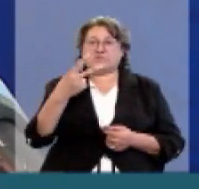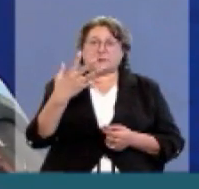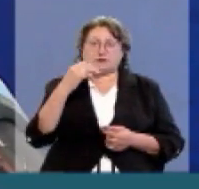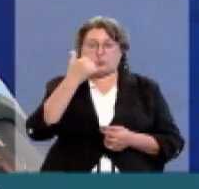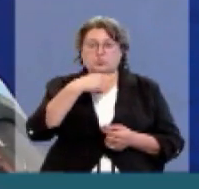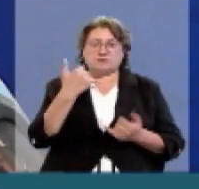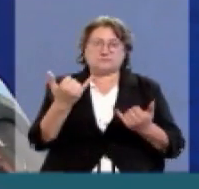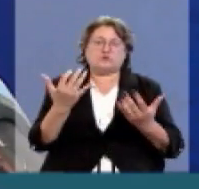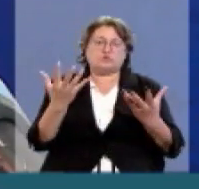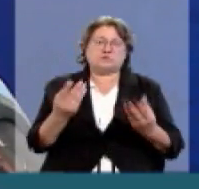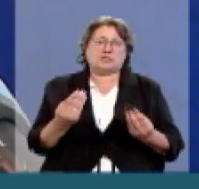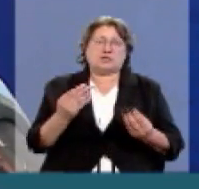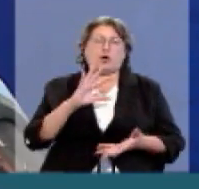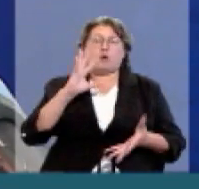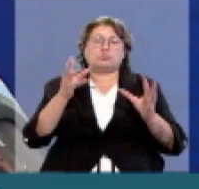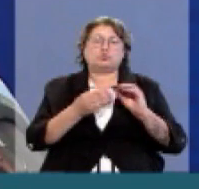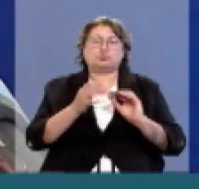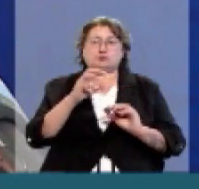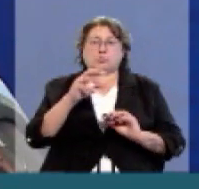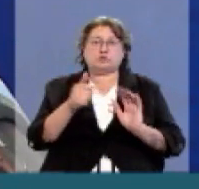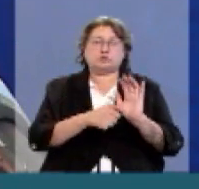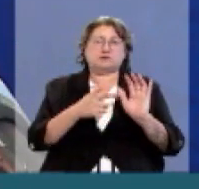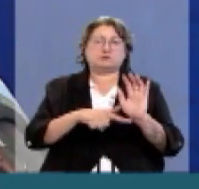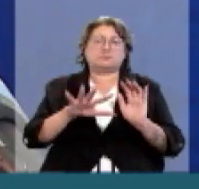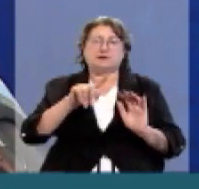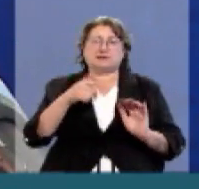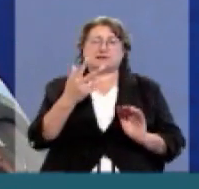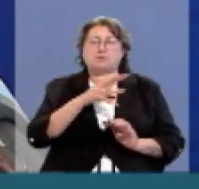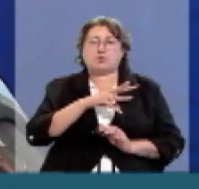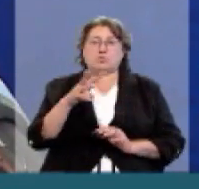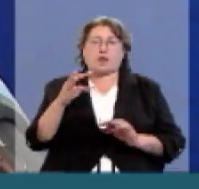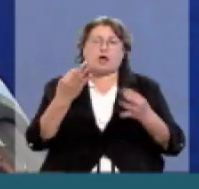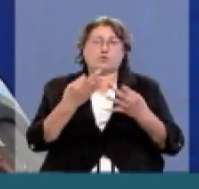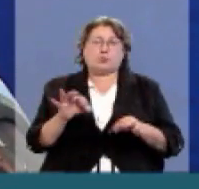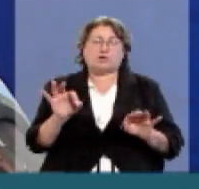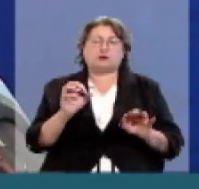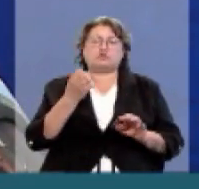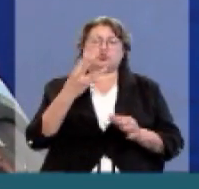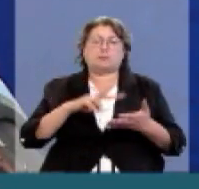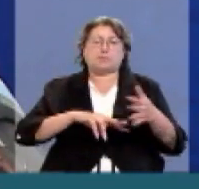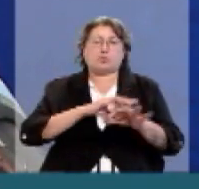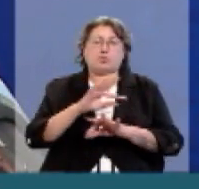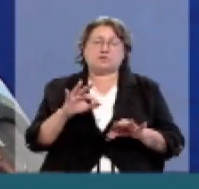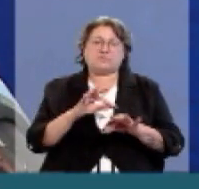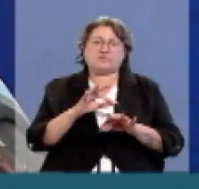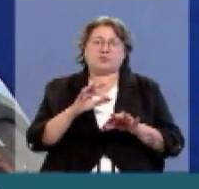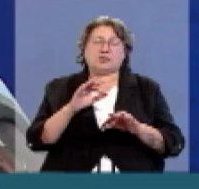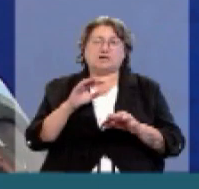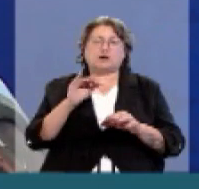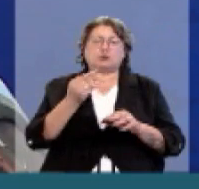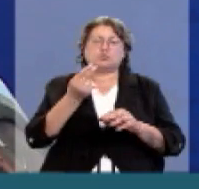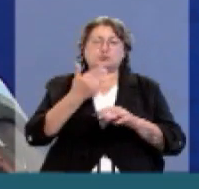шеңберінде бүгінгі таңда жалпы сомасы 675,3 миллиард теңгеге пайыздық мөлшерлемені субсидиялаудың екі бағыты